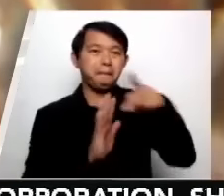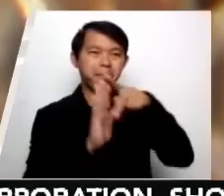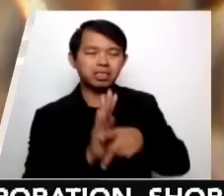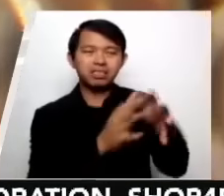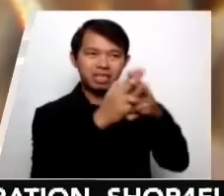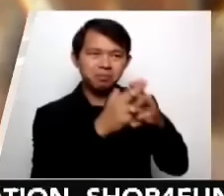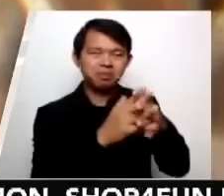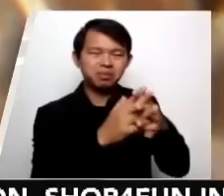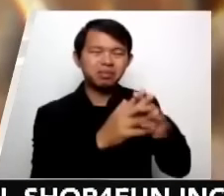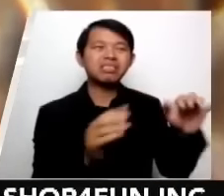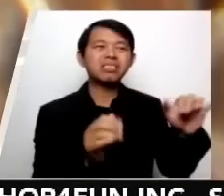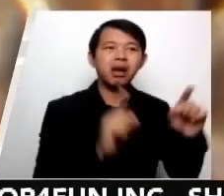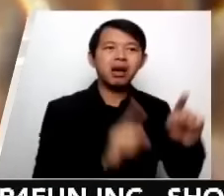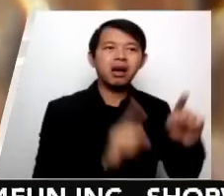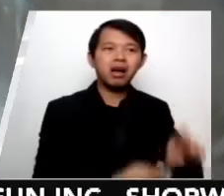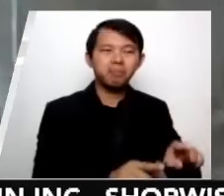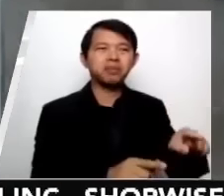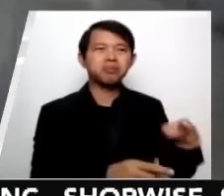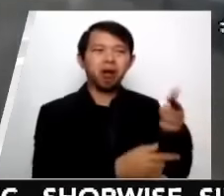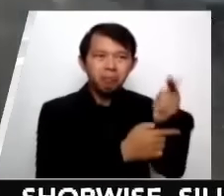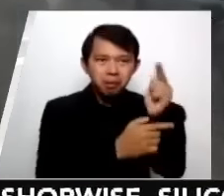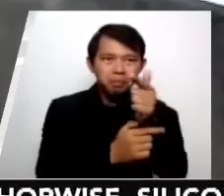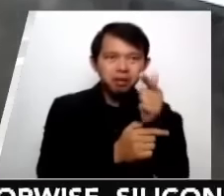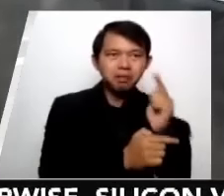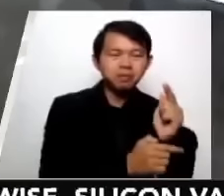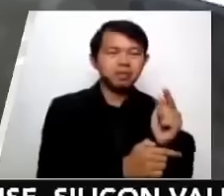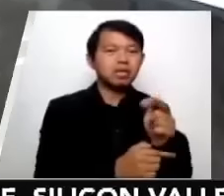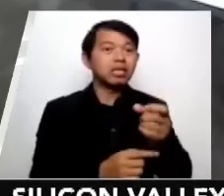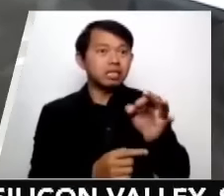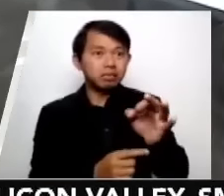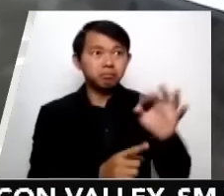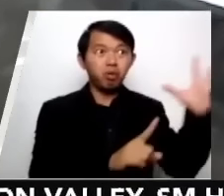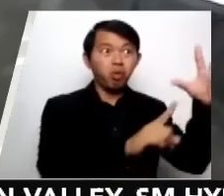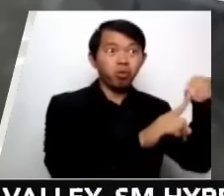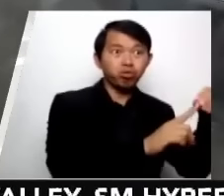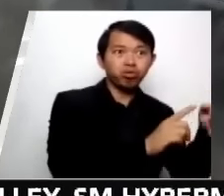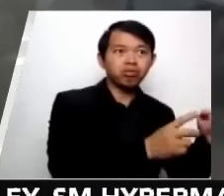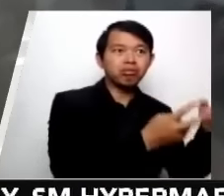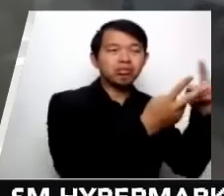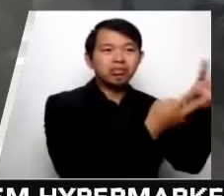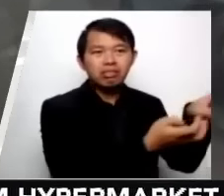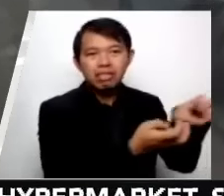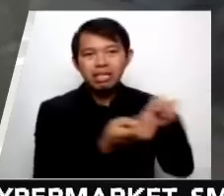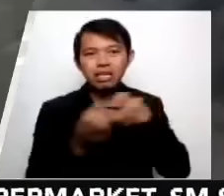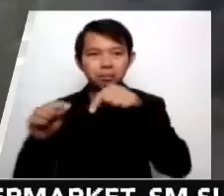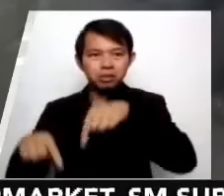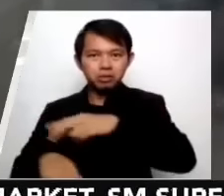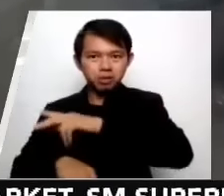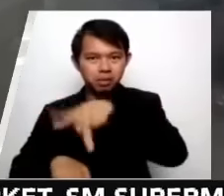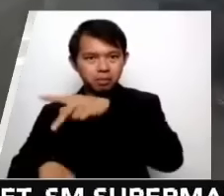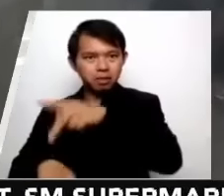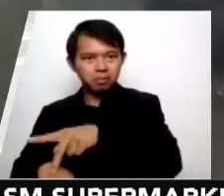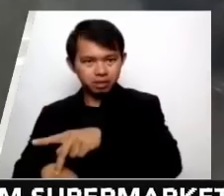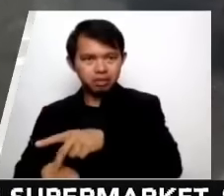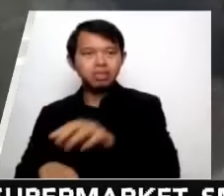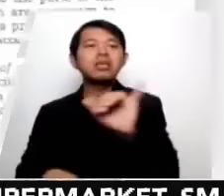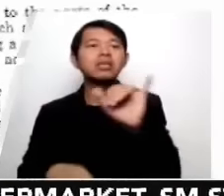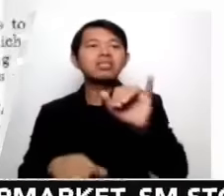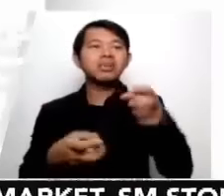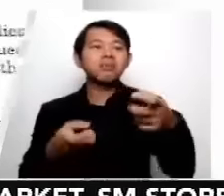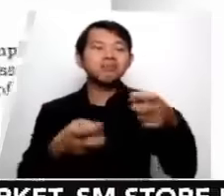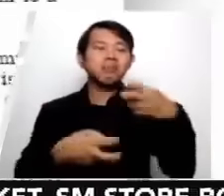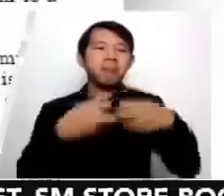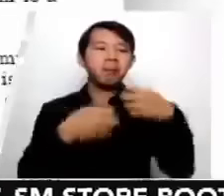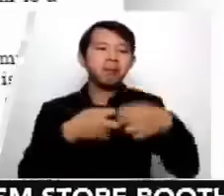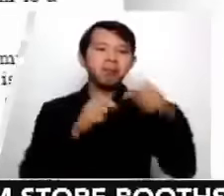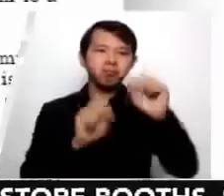Itong yung ganong culture ay dadalhin natin dito sa Pilipinas, ganong problema din ang haharapin natin.